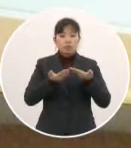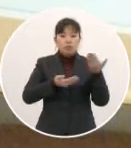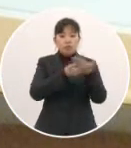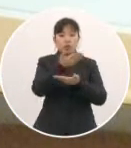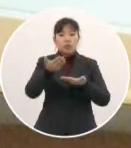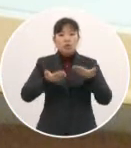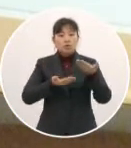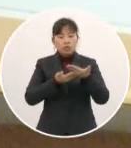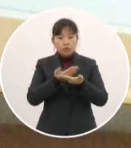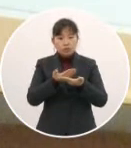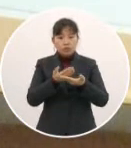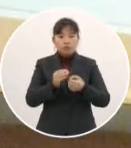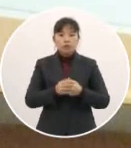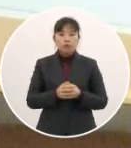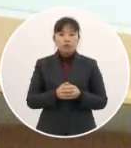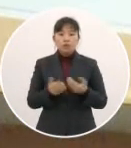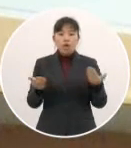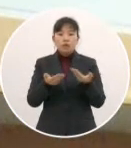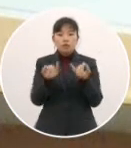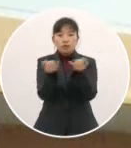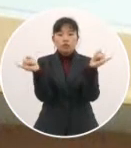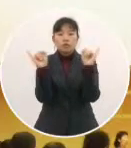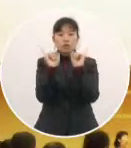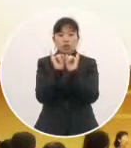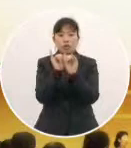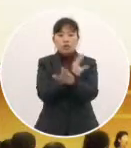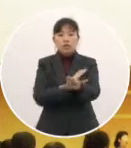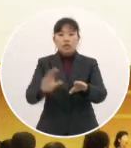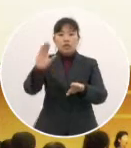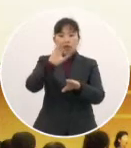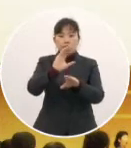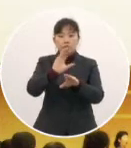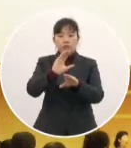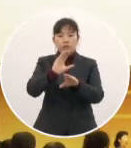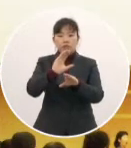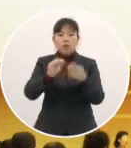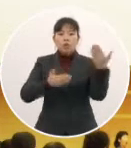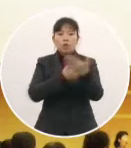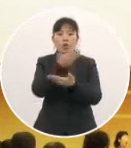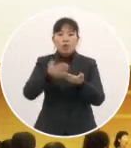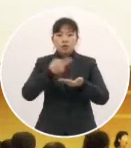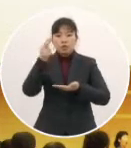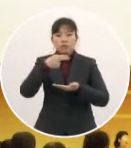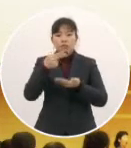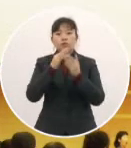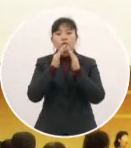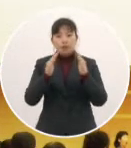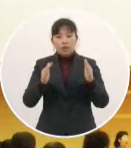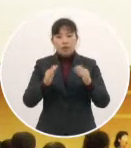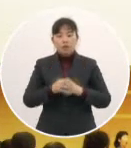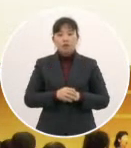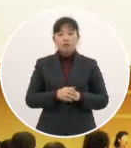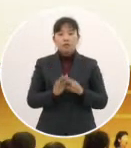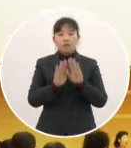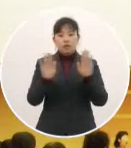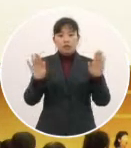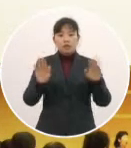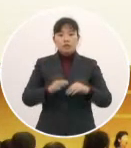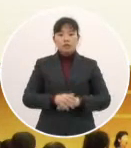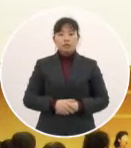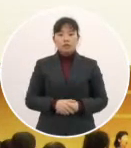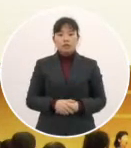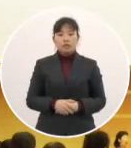軽食を取りながら交流する働く女性のキャリアアップ&交流ビュッフェなども行っているんだよ。